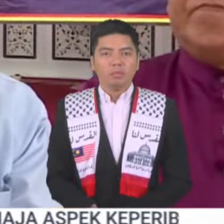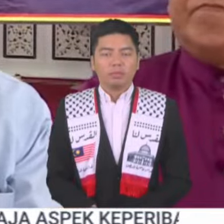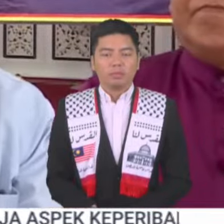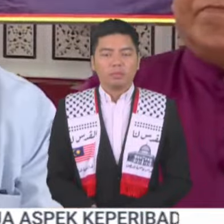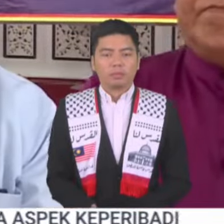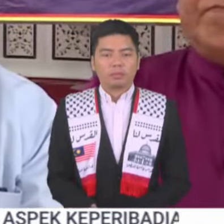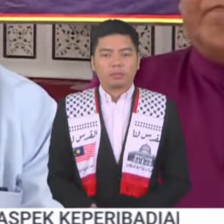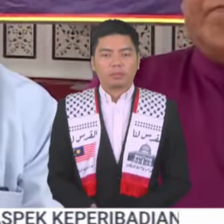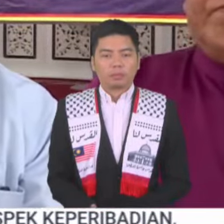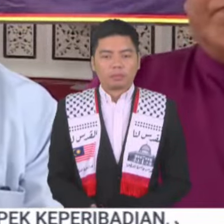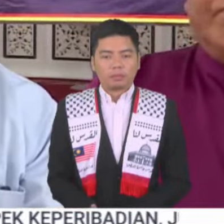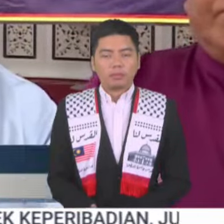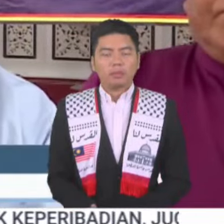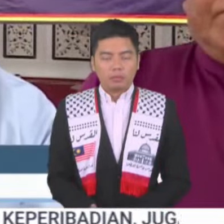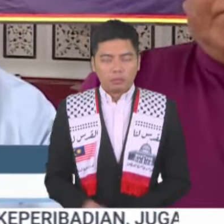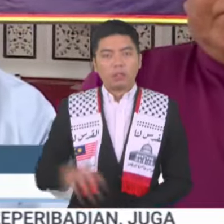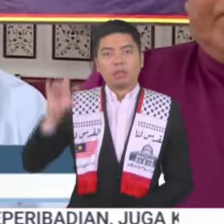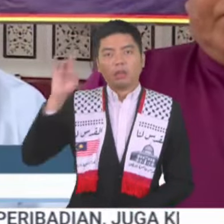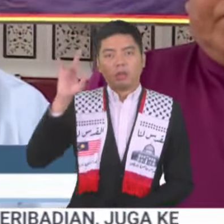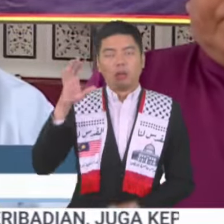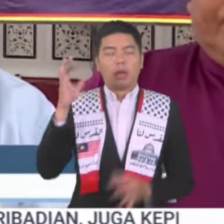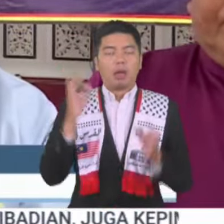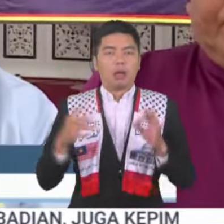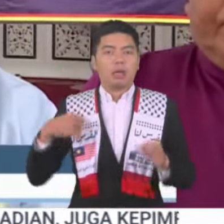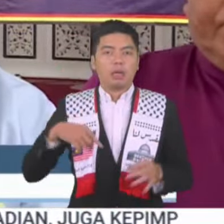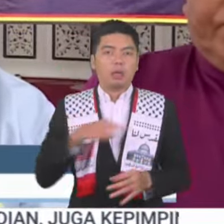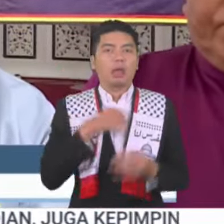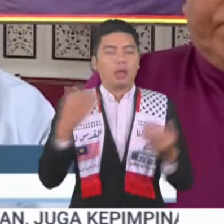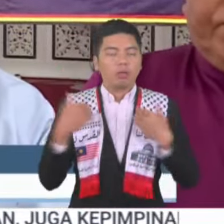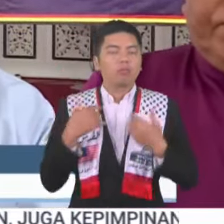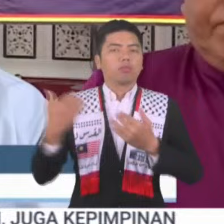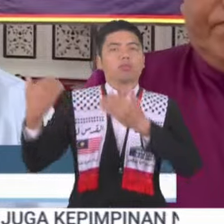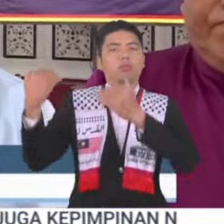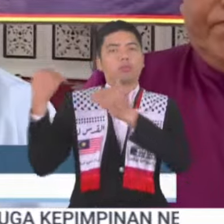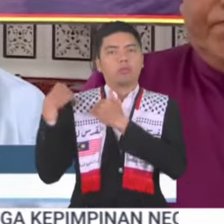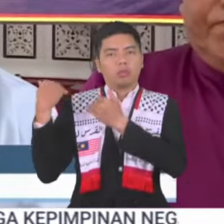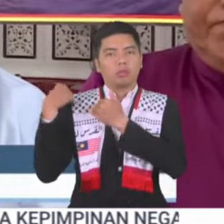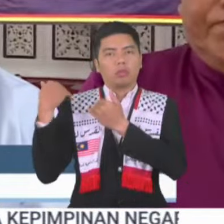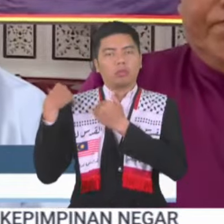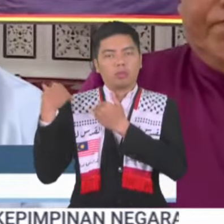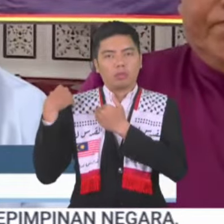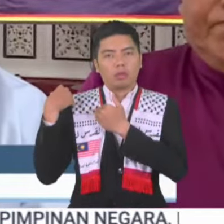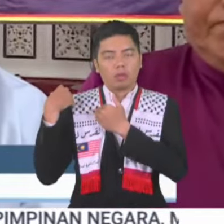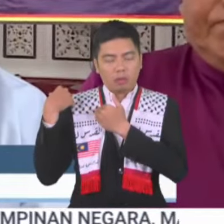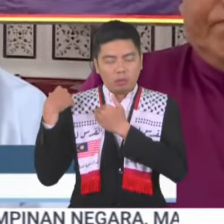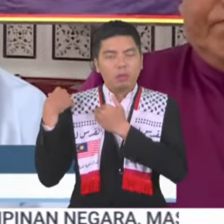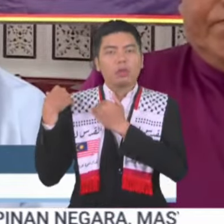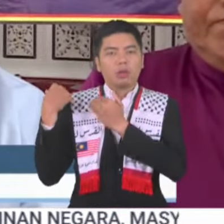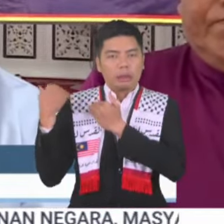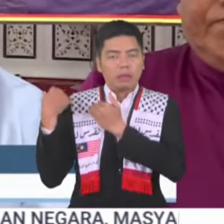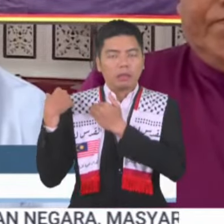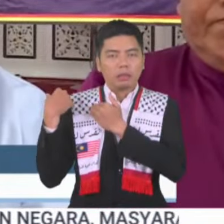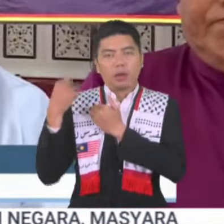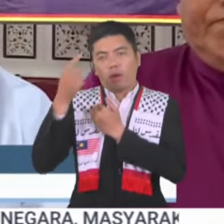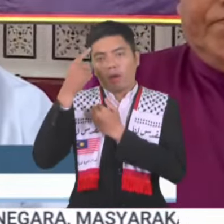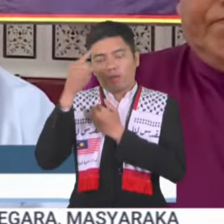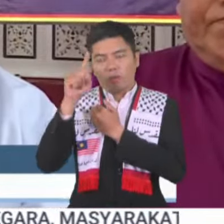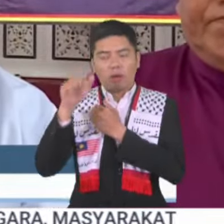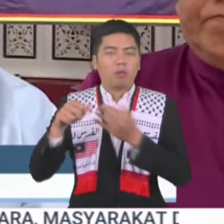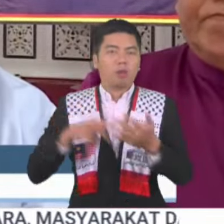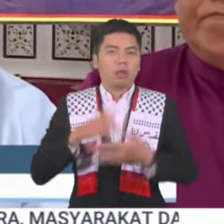dan insyaallah apabila kita mempunyai peranan sebagai aggregator, ianya juga dijangka akan